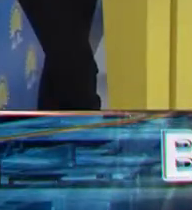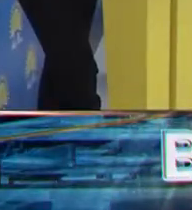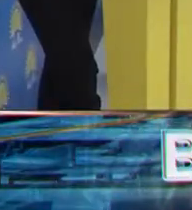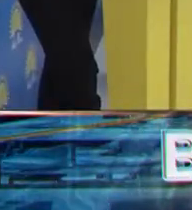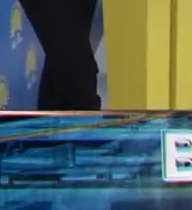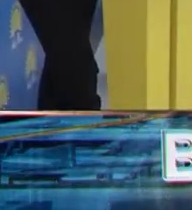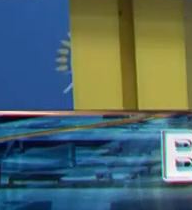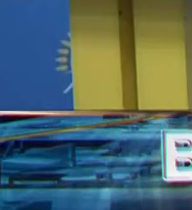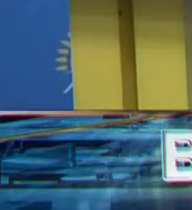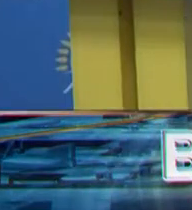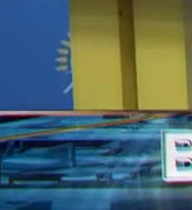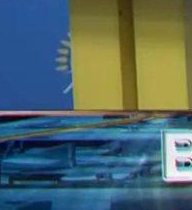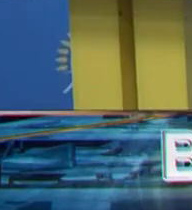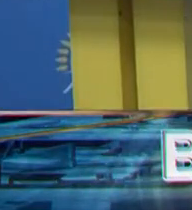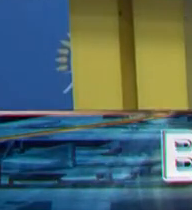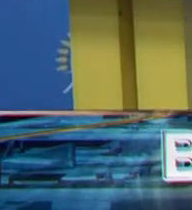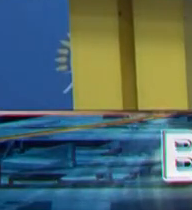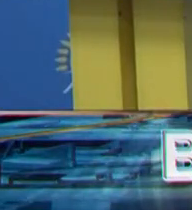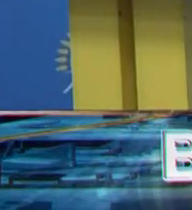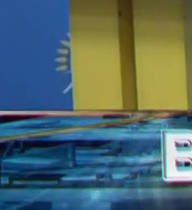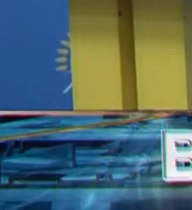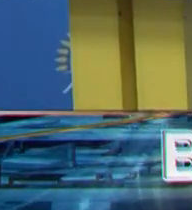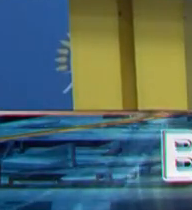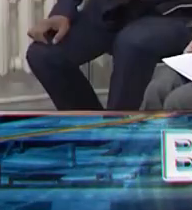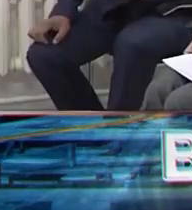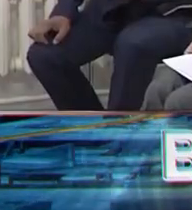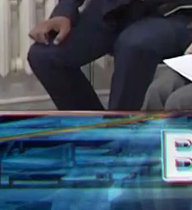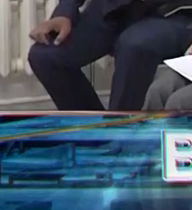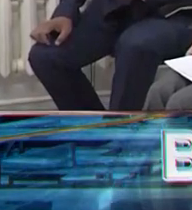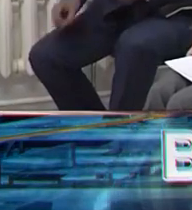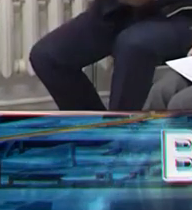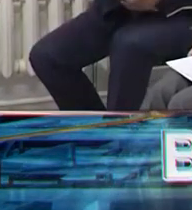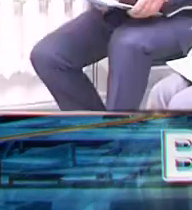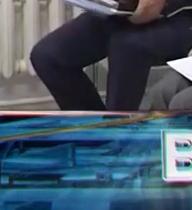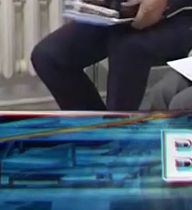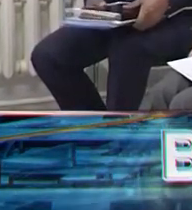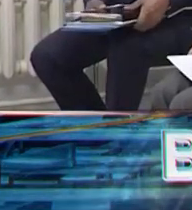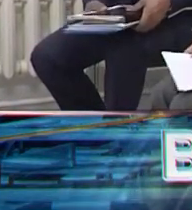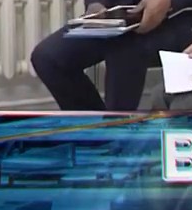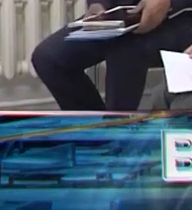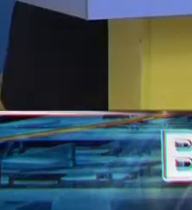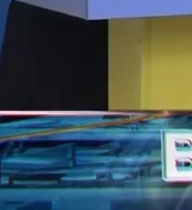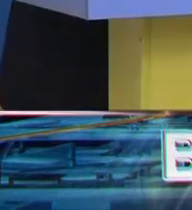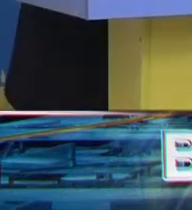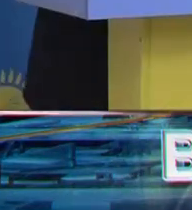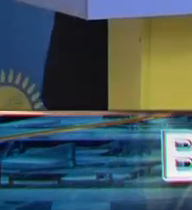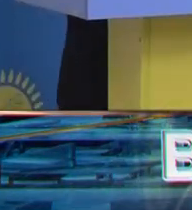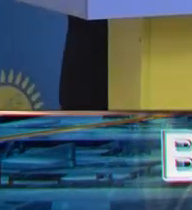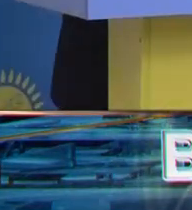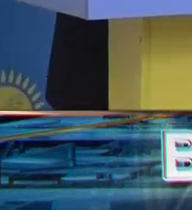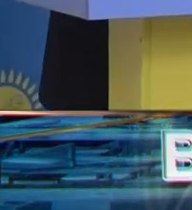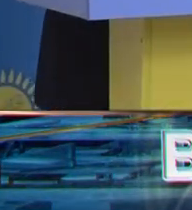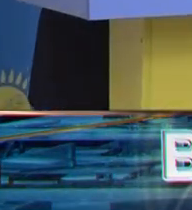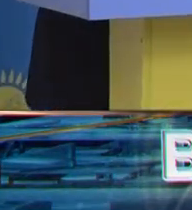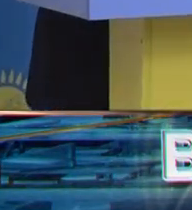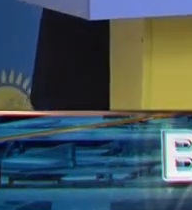Егер мен депутат болсам, праймериздің кезекті кезеңі басталды. Нұр Отанның партияішілік сайлауына қатысып жатқандар арасында ашық дебат